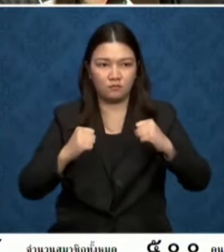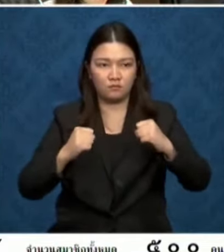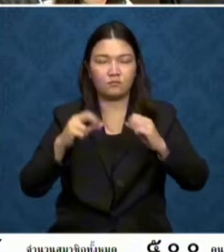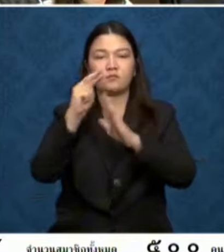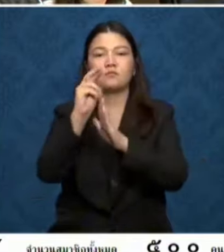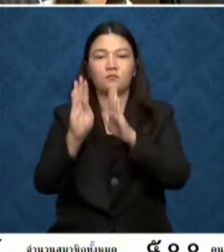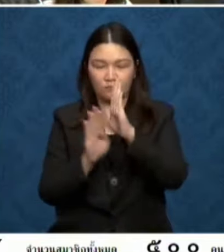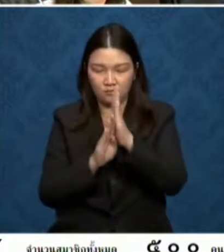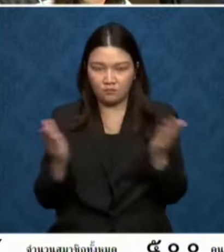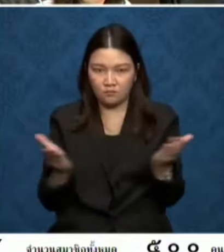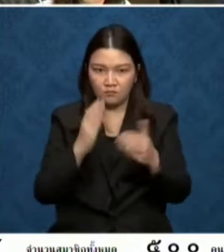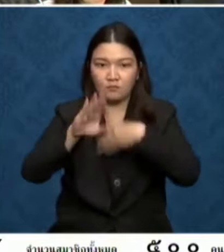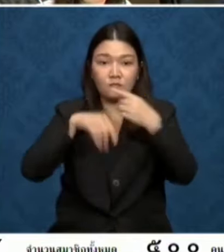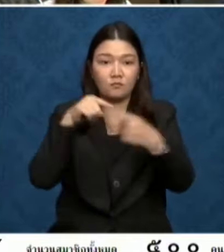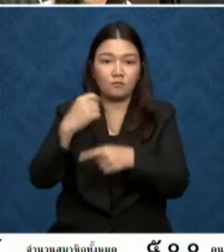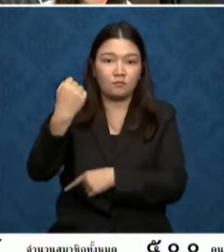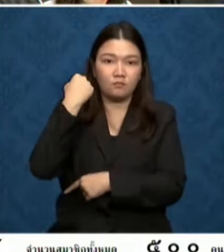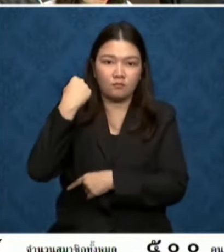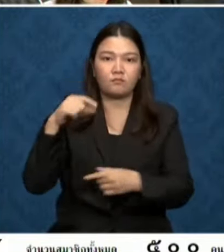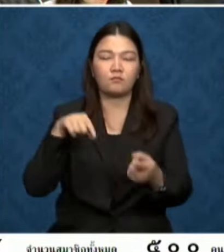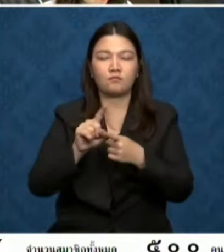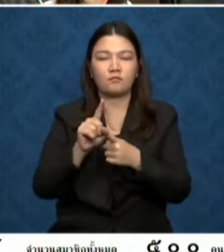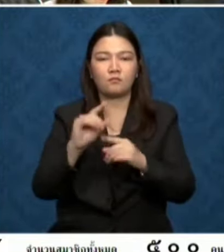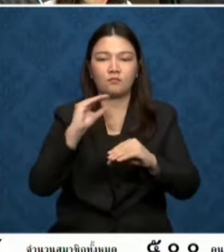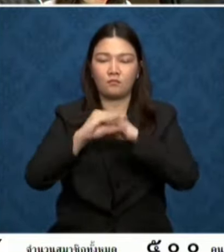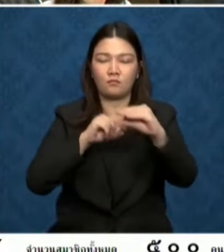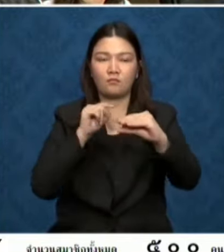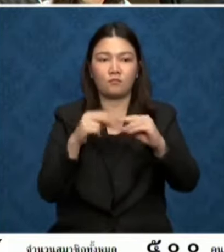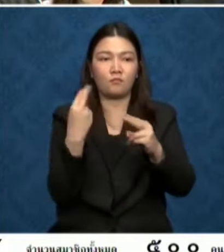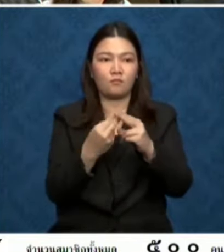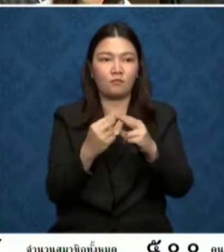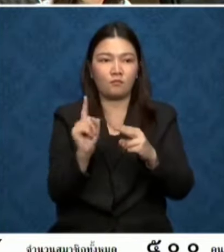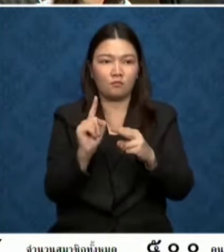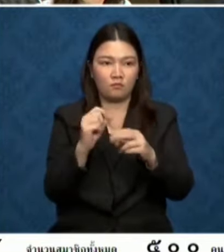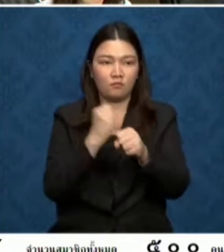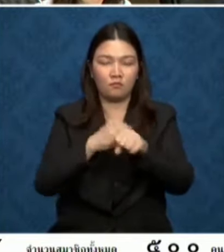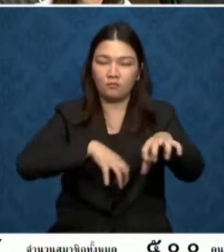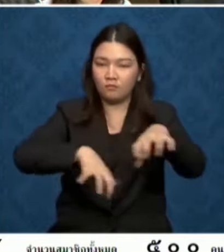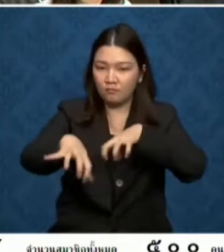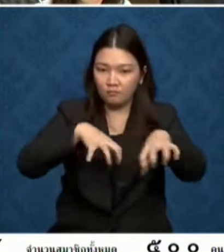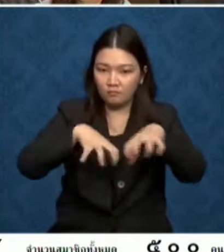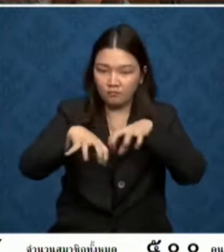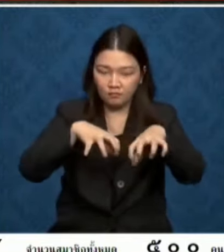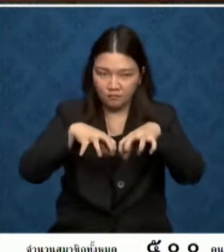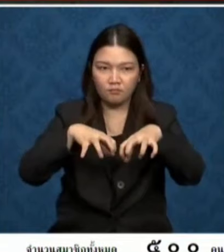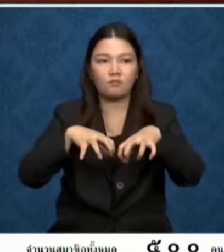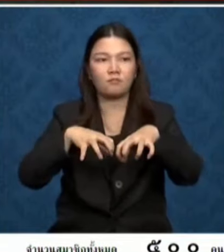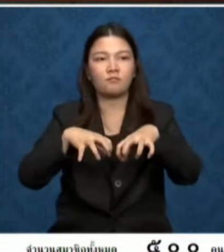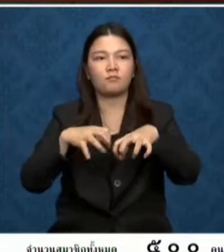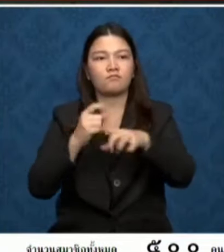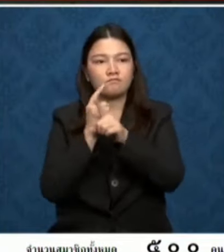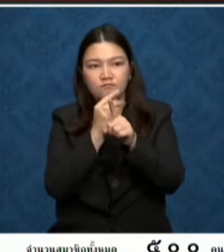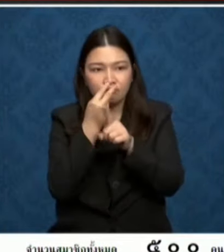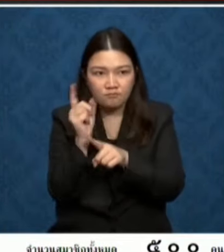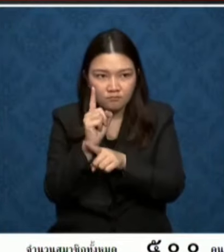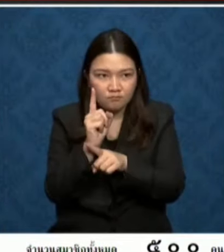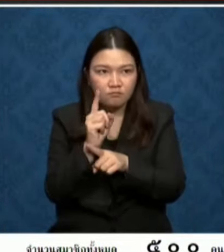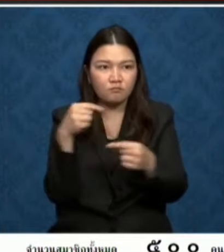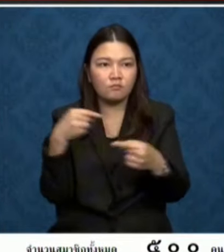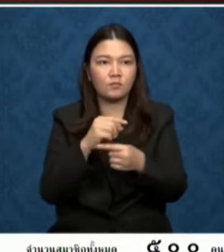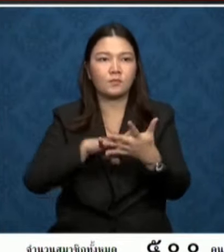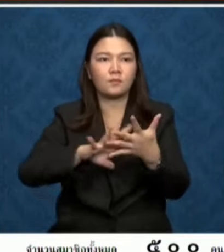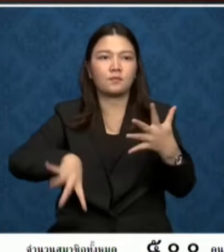โยบายและแผนพลังงานนะคะก็คือโครงการที่ชื่อว่าโครงการจัดทำระบบติดตามและประเมินผลการดำเนินงานภายใ